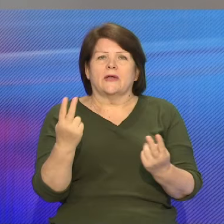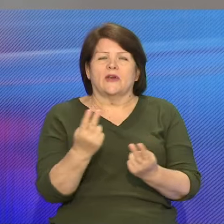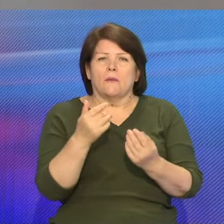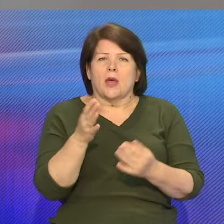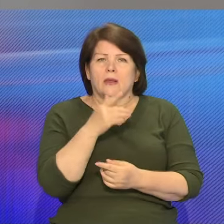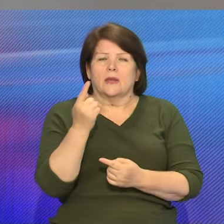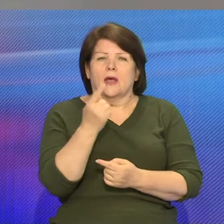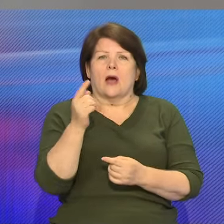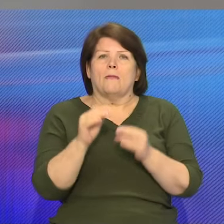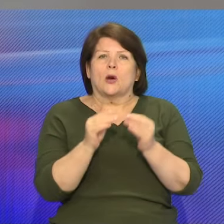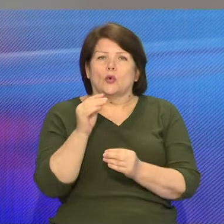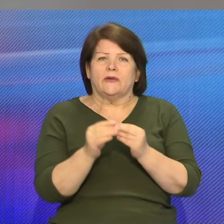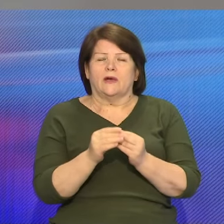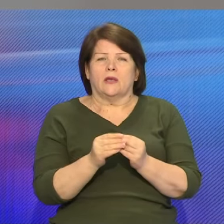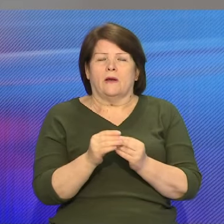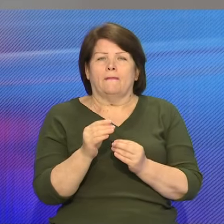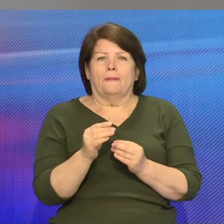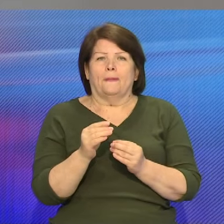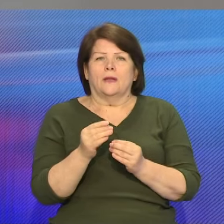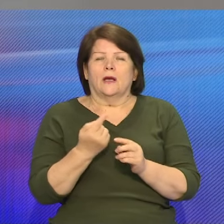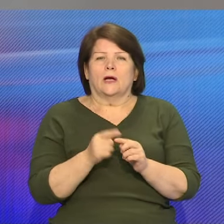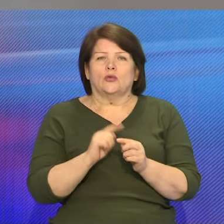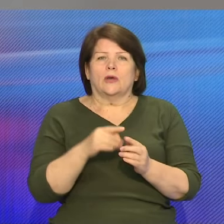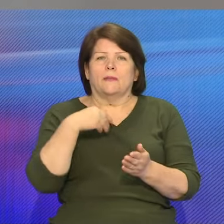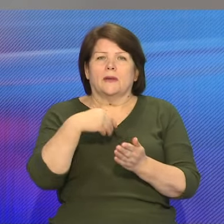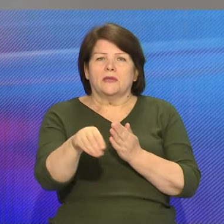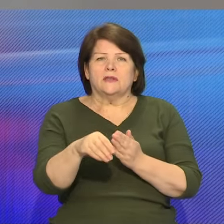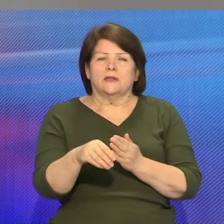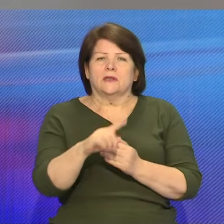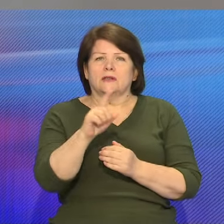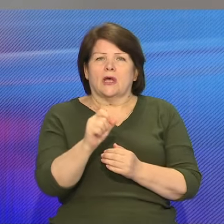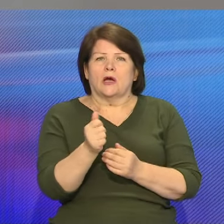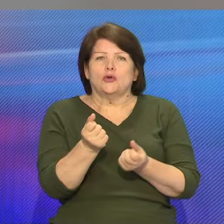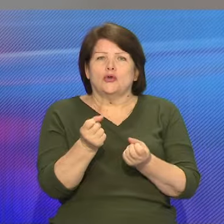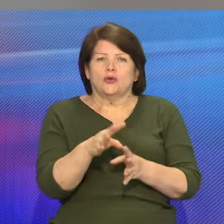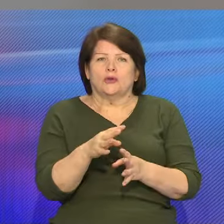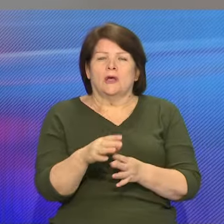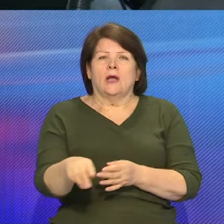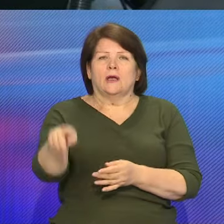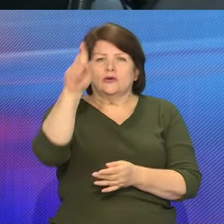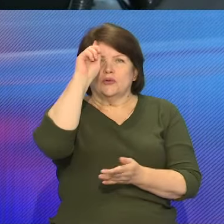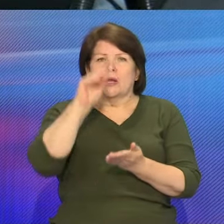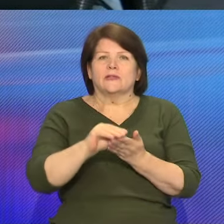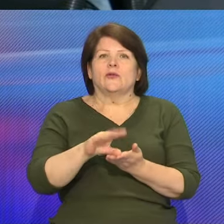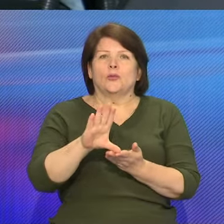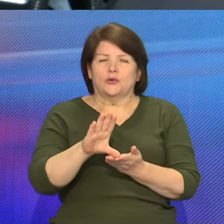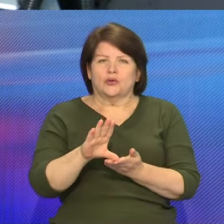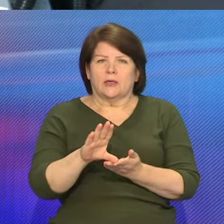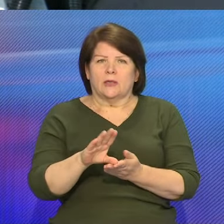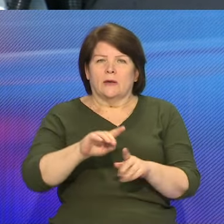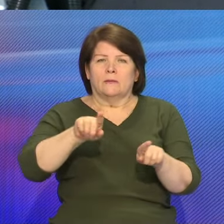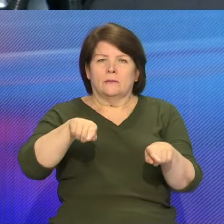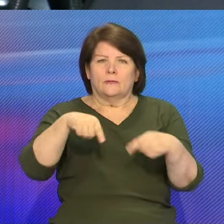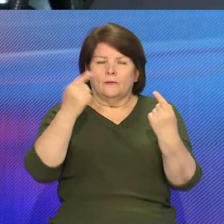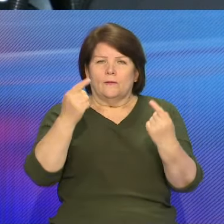с современным оборудованием, которые приобретены как раз за счет государственного бюджета. Прыклад стварэння новых працоўных